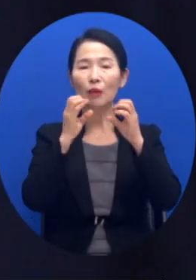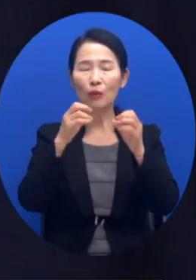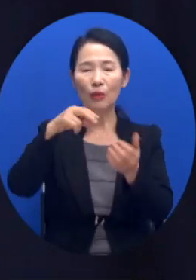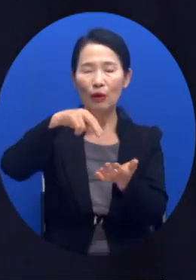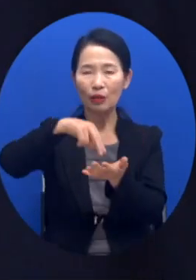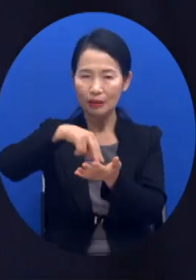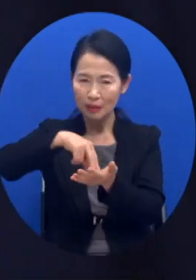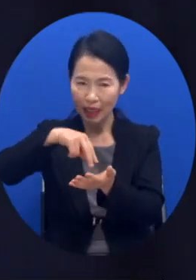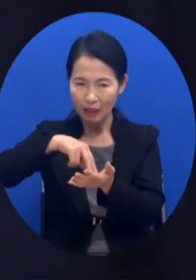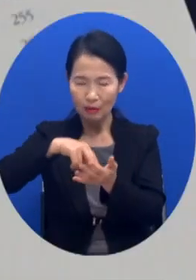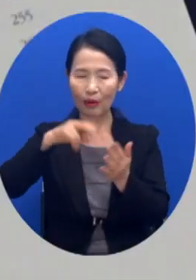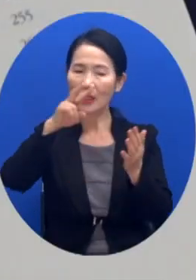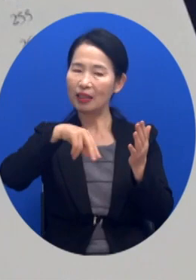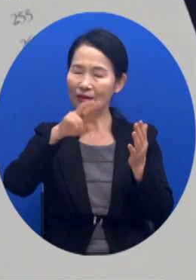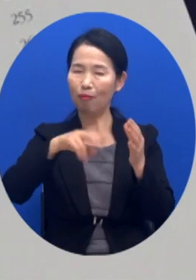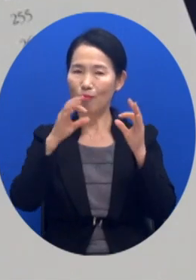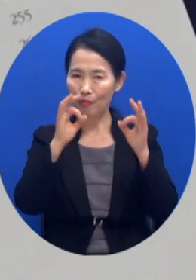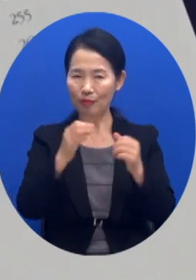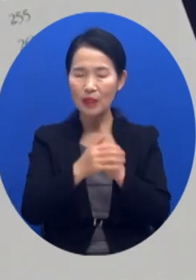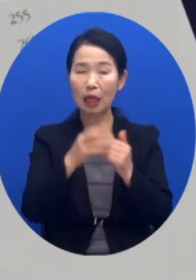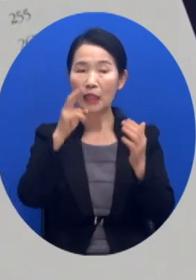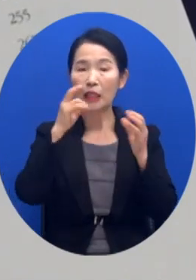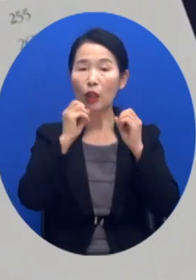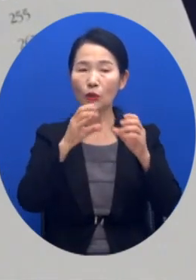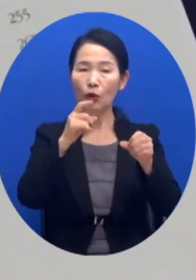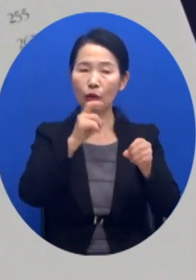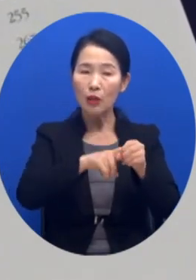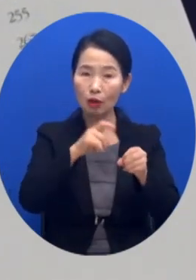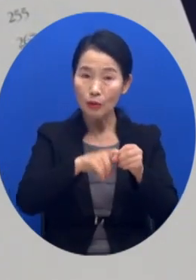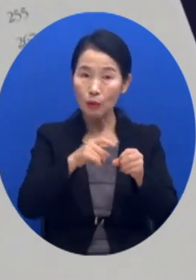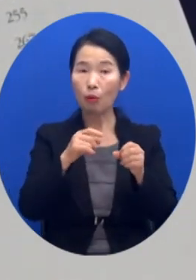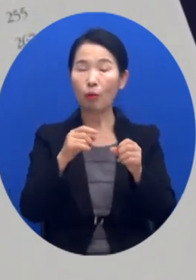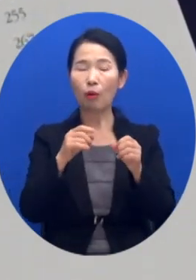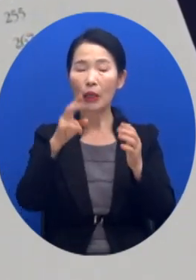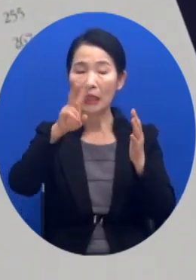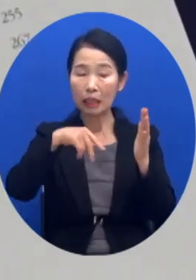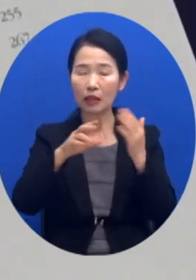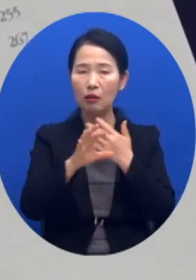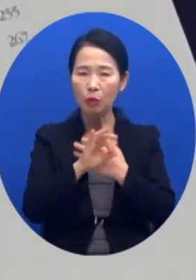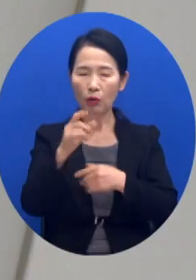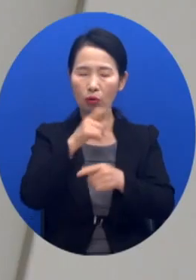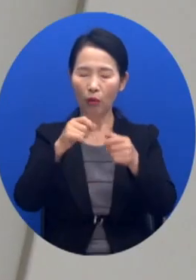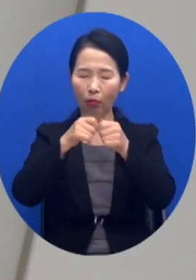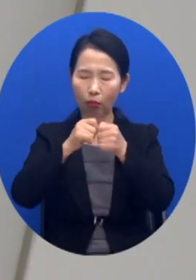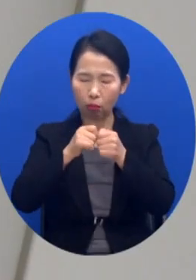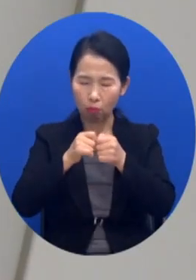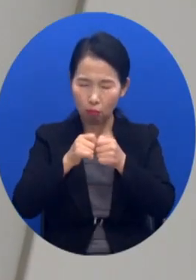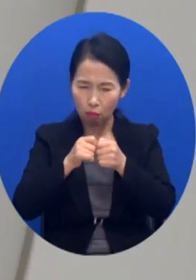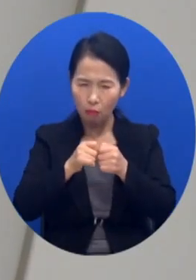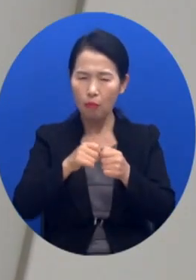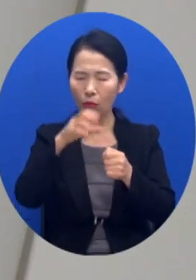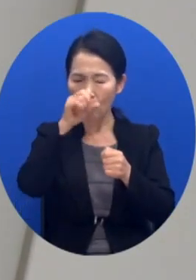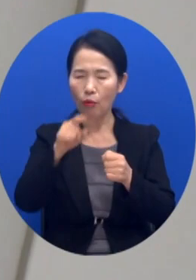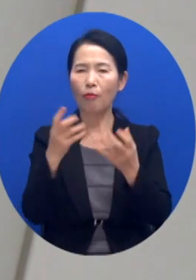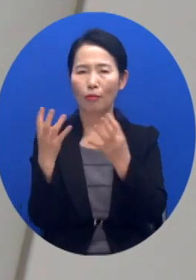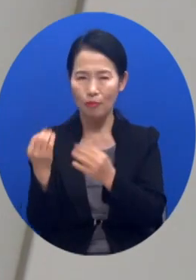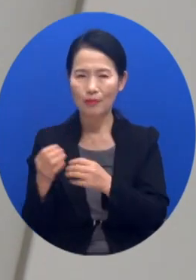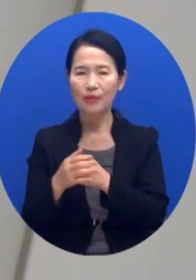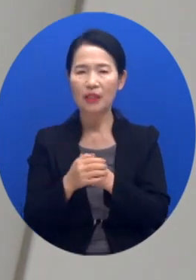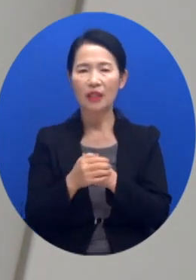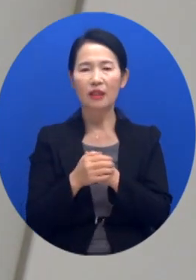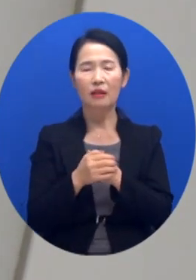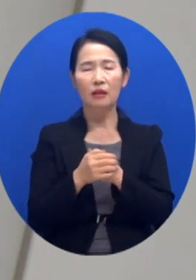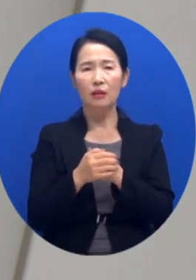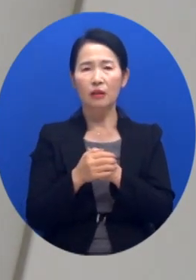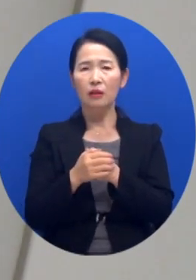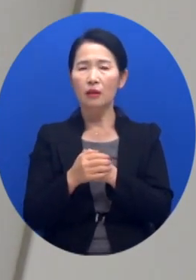책, 다니엘서를 선교적으로 읽으면 깊고 은밀한 일이 보인다입니다. 성경을 선교적으로 읽는다는